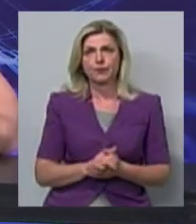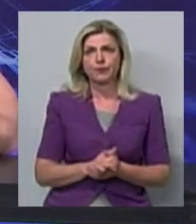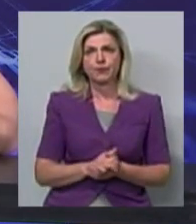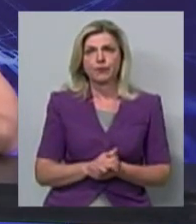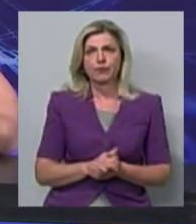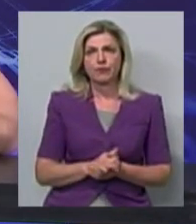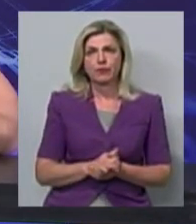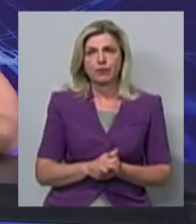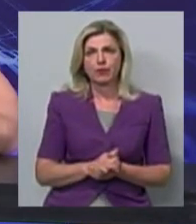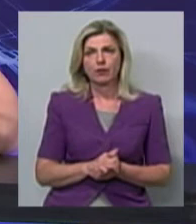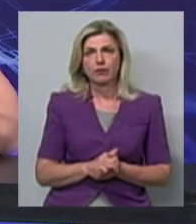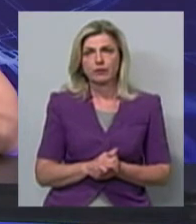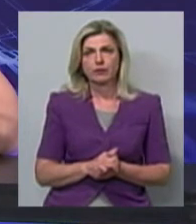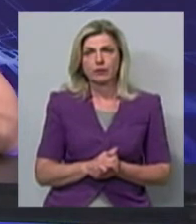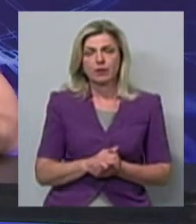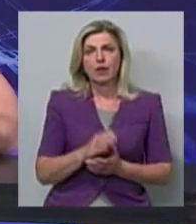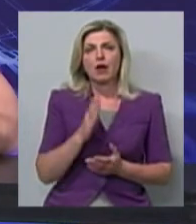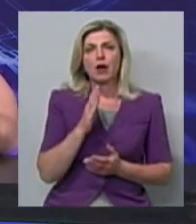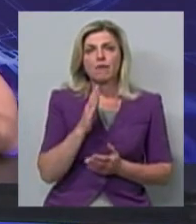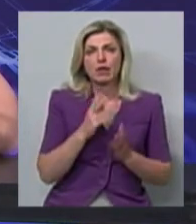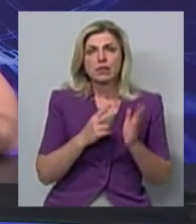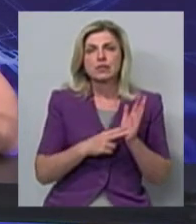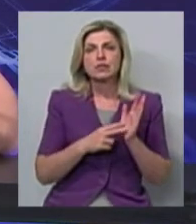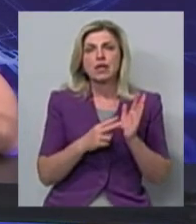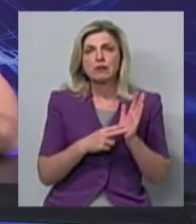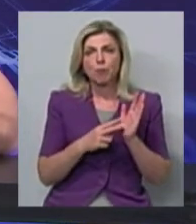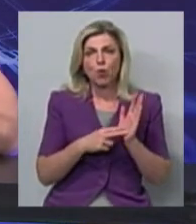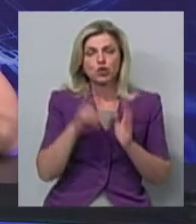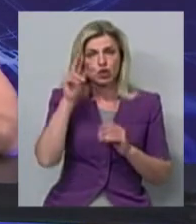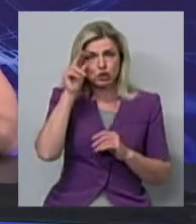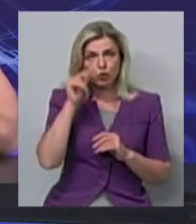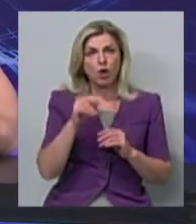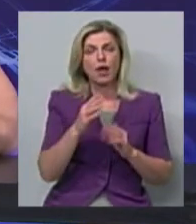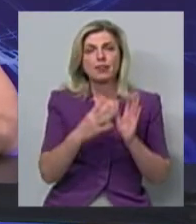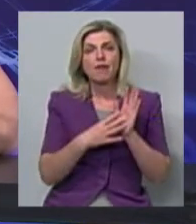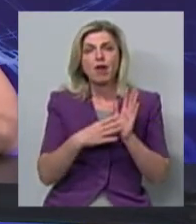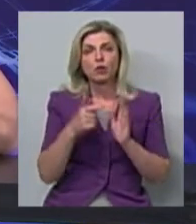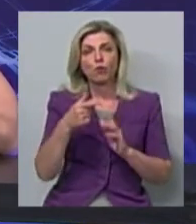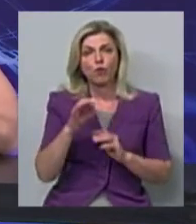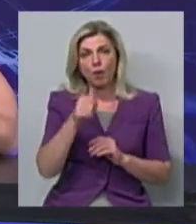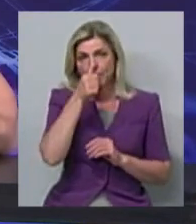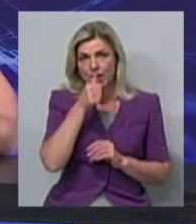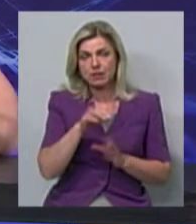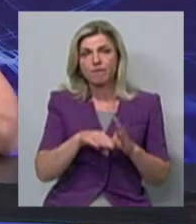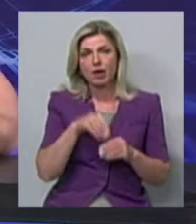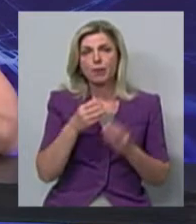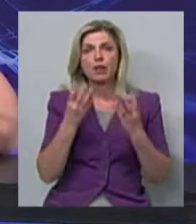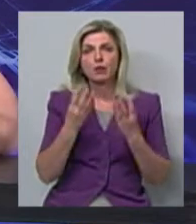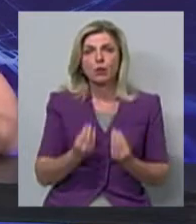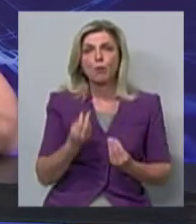белкемия-дистрофине 79 экзонов. И поэтому 7 число 9 месяца выбрано днем